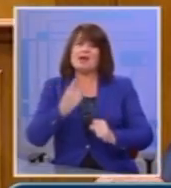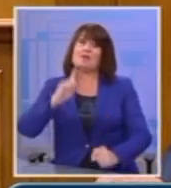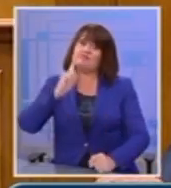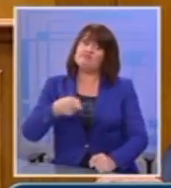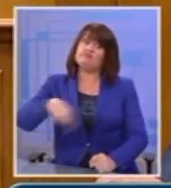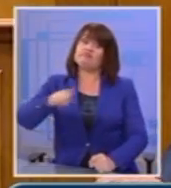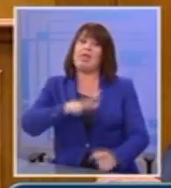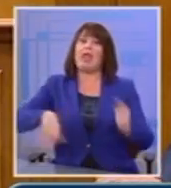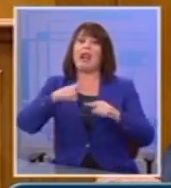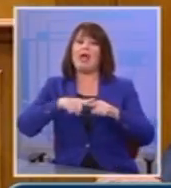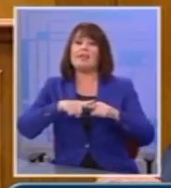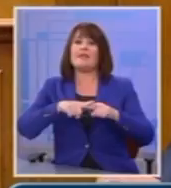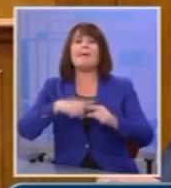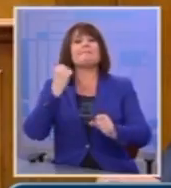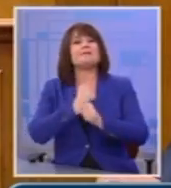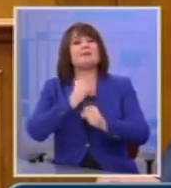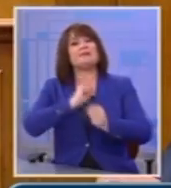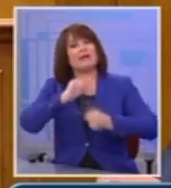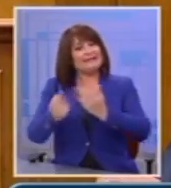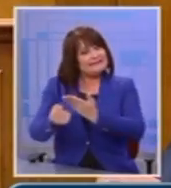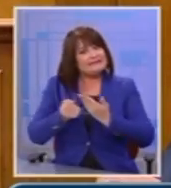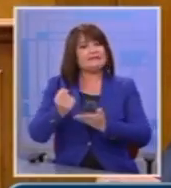επιβλήθηκε, επιμένει να τη στηρίζει.